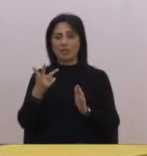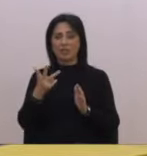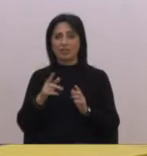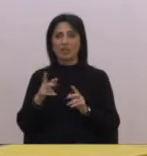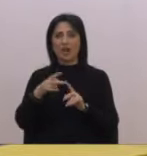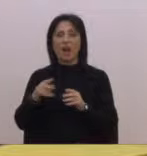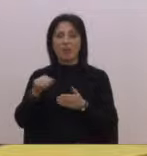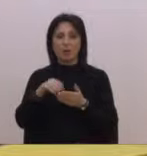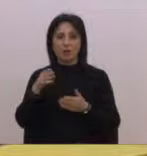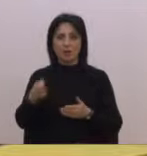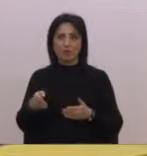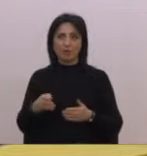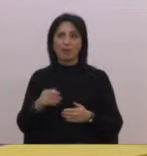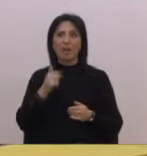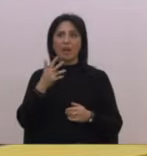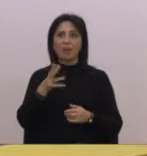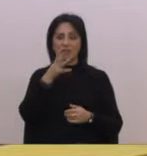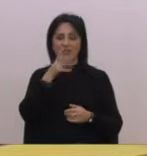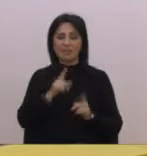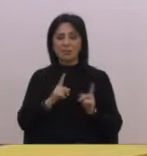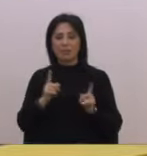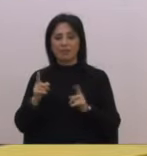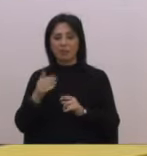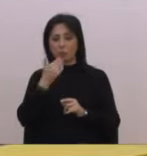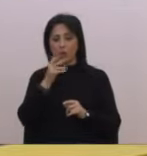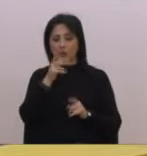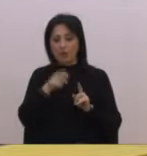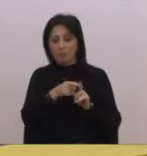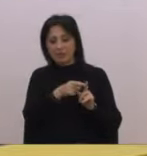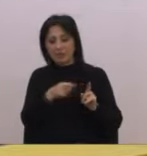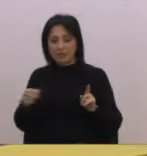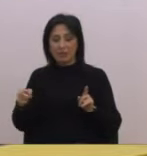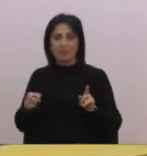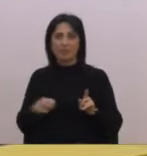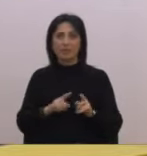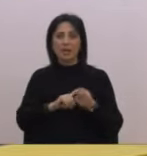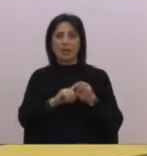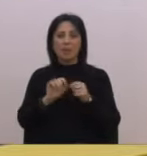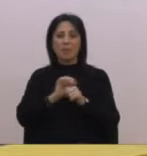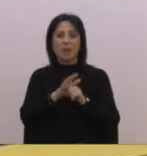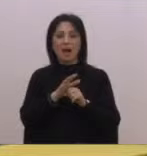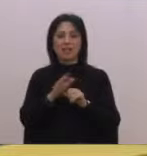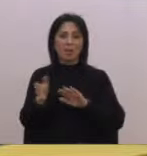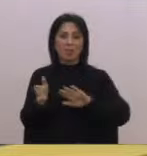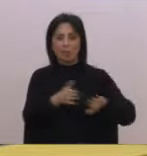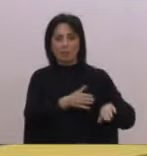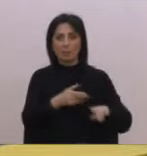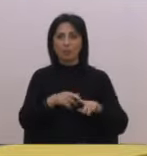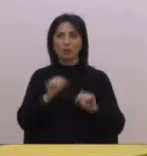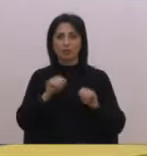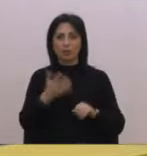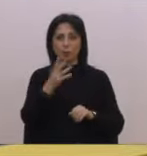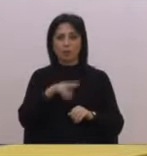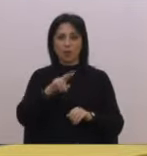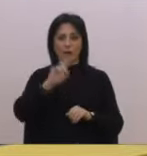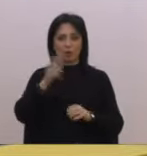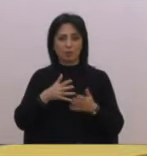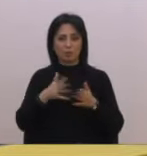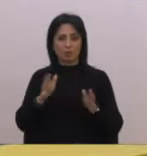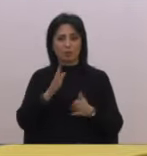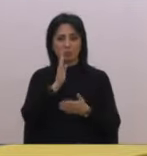გავიმეორეთ, მაგრამ რამდენიმე წლიან პერიოდში, ბოლო 3 წლიან პერიოდში, პოსტპანდემიურ პერიოდში ჩვენ შეძლეთ 5 მილიარდ დოლარზე